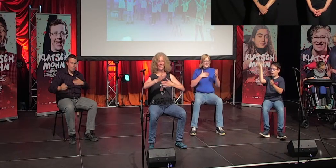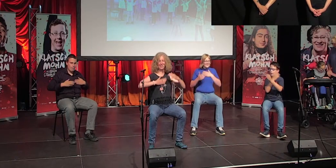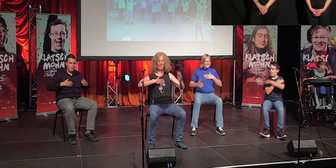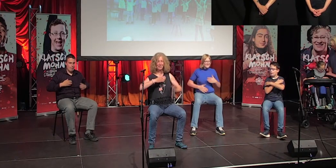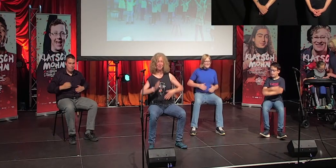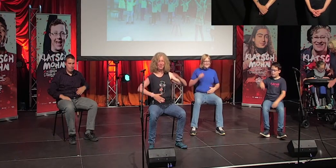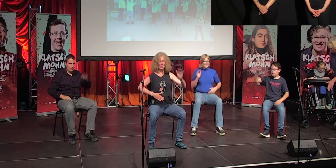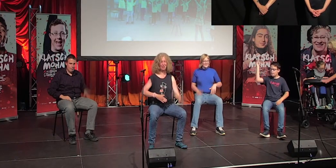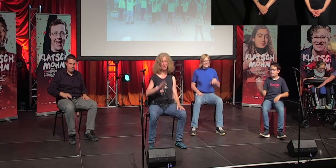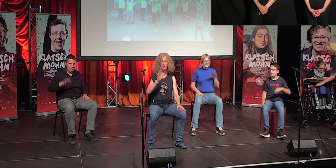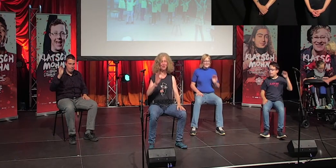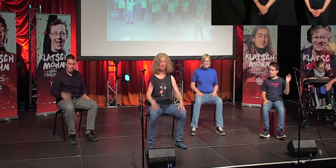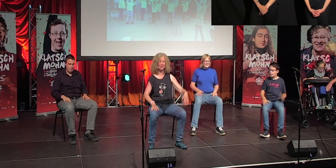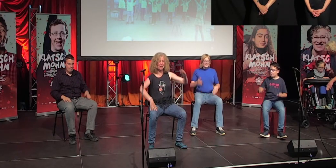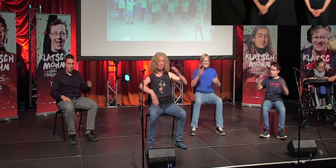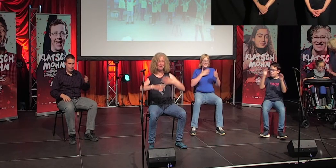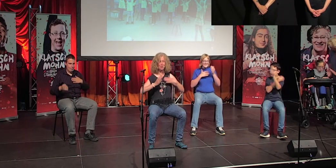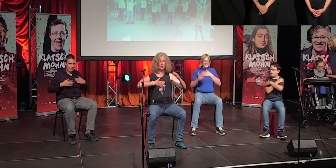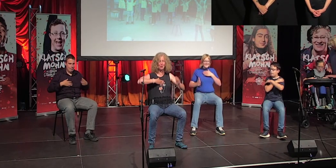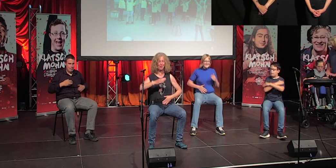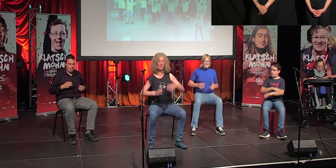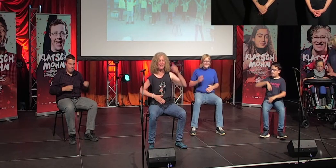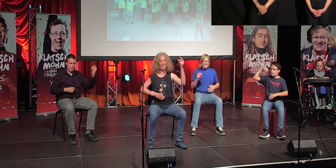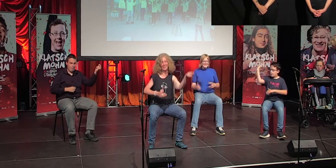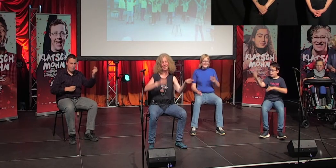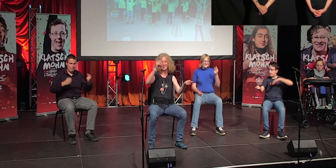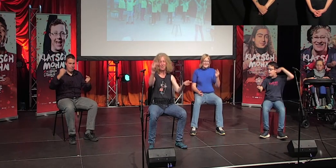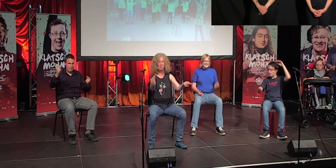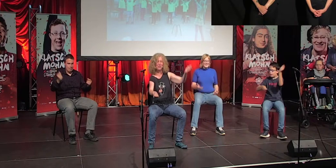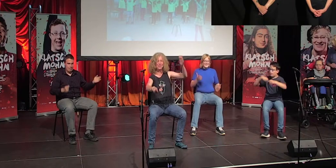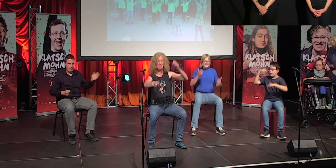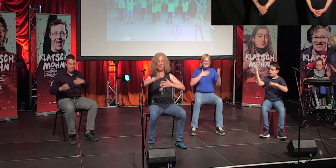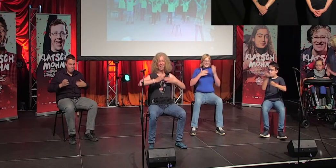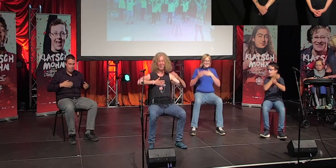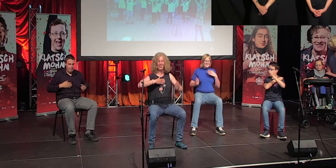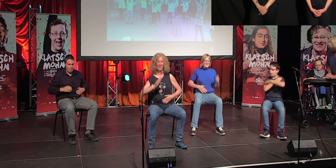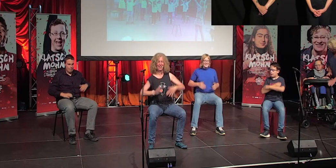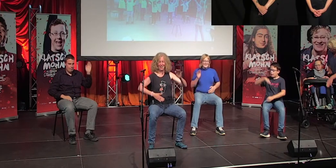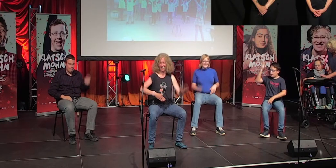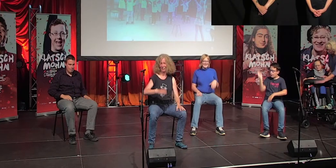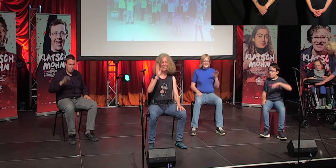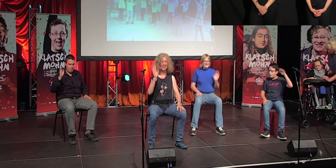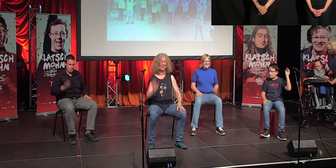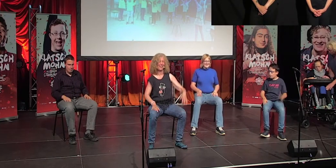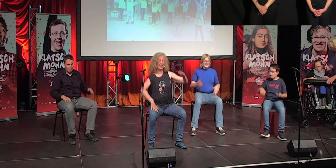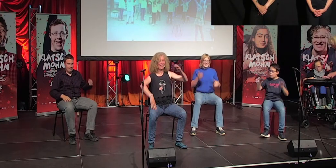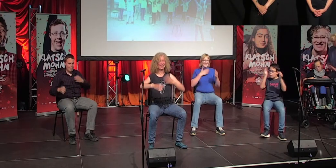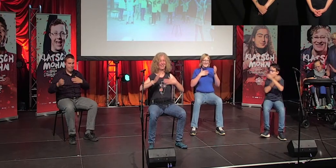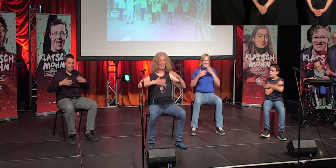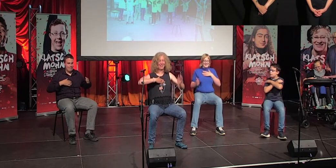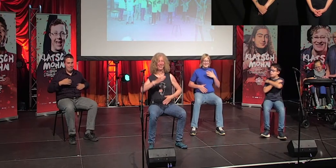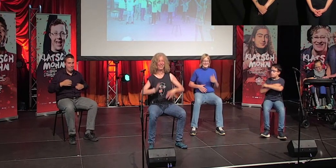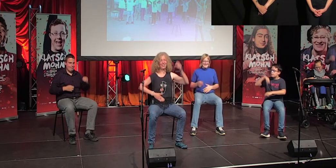Ja, es klingt gut hier im Studio. Hört mal, wie es bei euch zu Hause klingt, im Wohnzimmer.